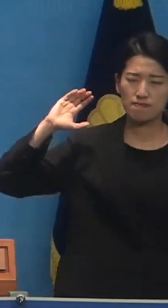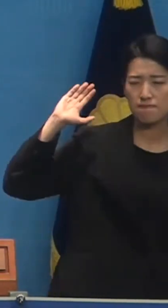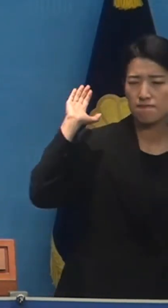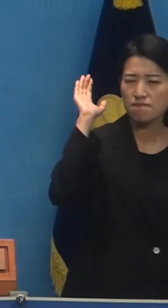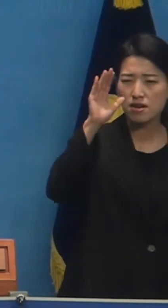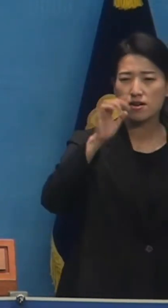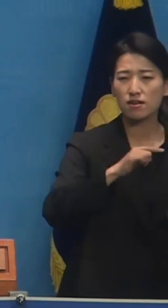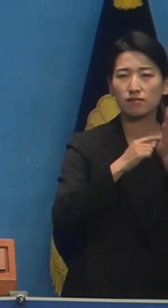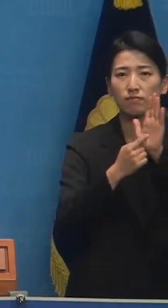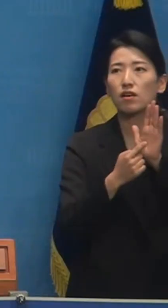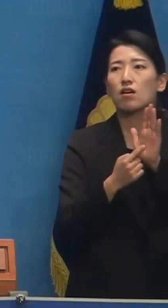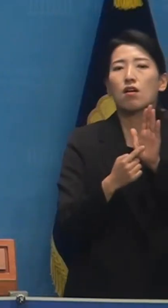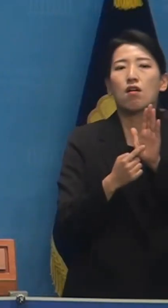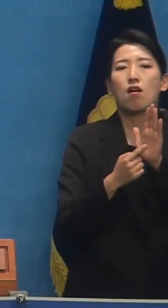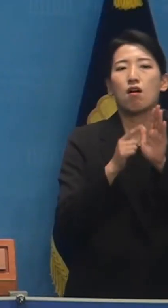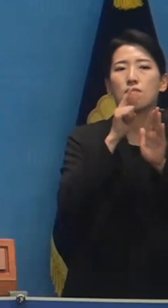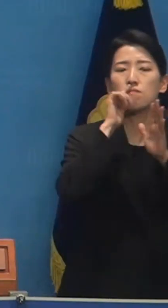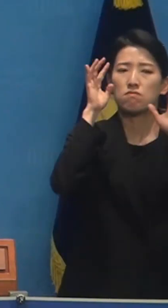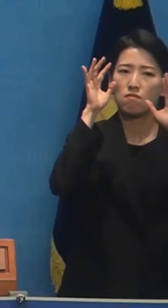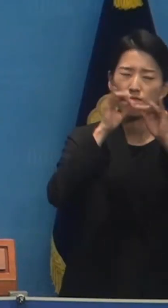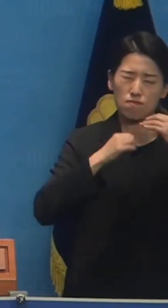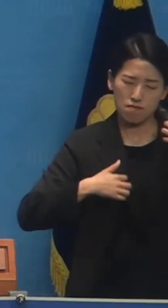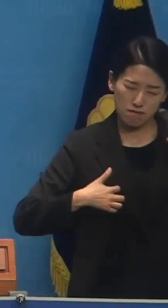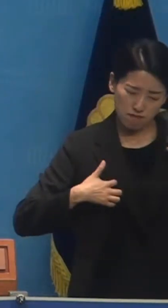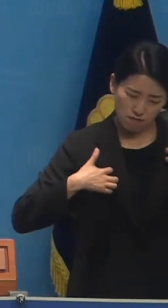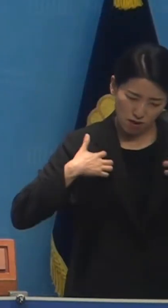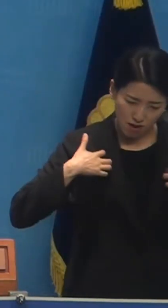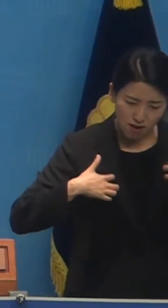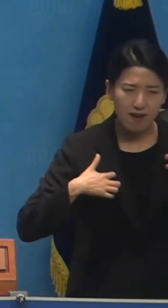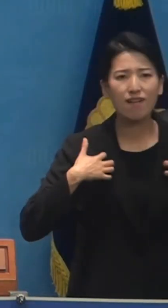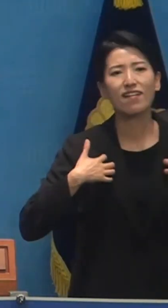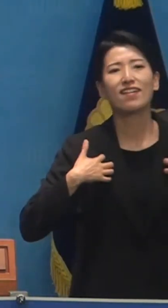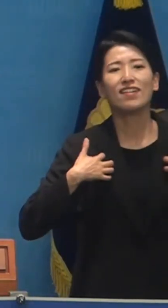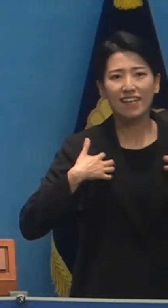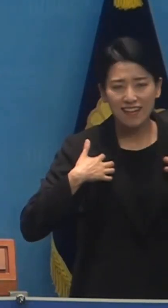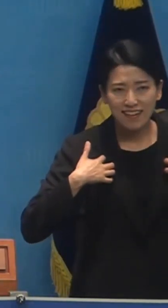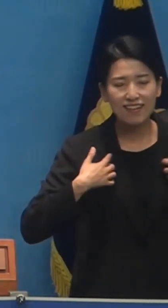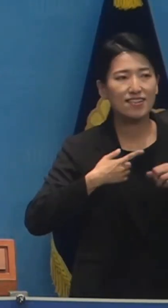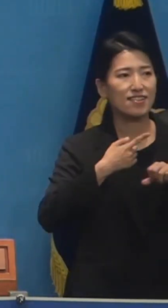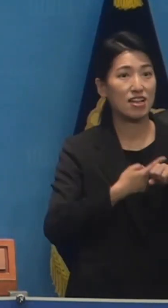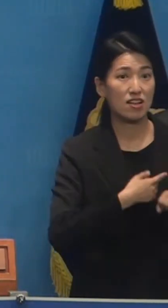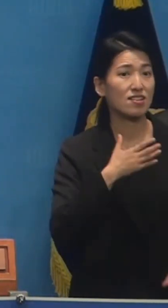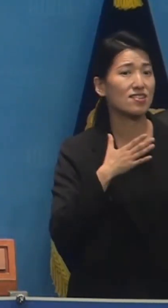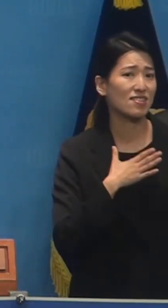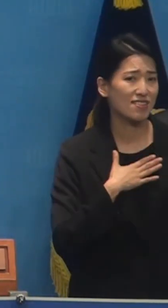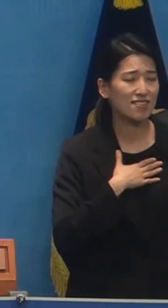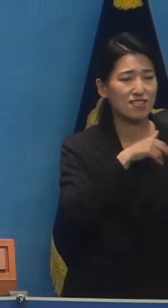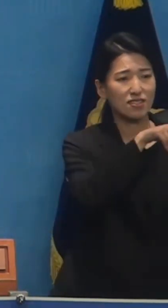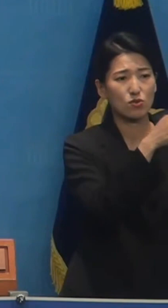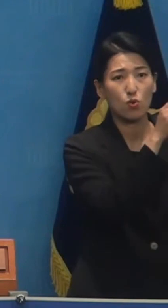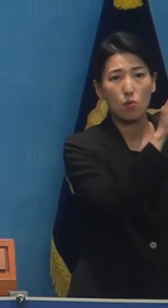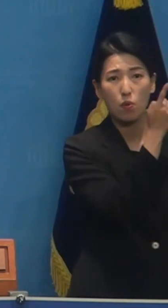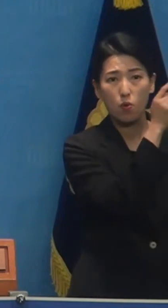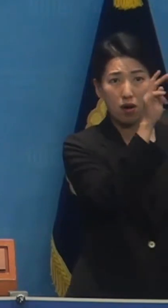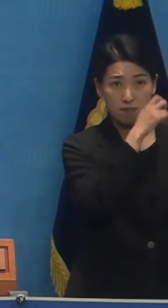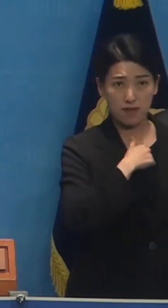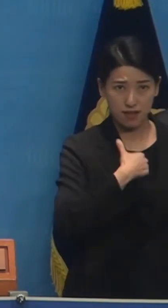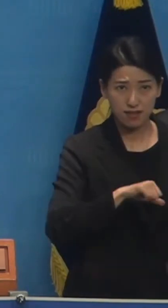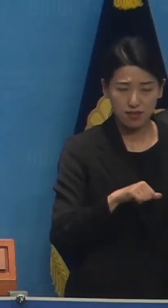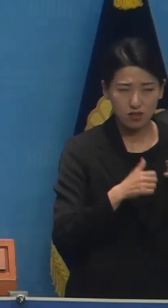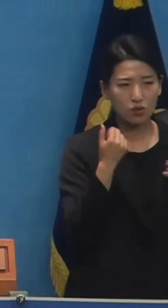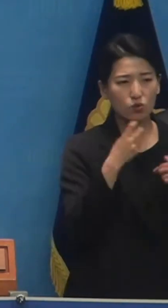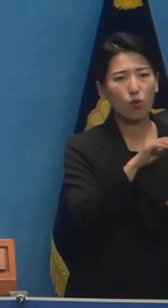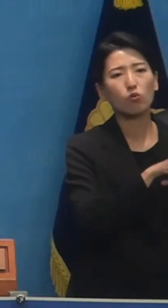기쁜 마음으로 환영합니다. 이에 축산 조봉환 선생 후손과 완전한 역사 광복을